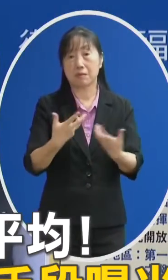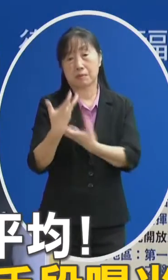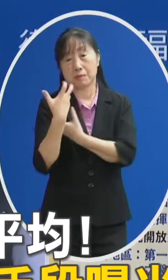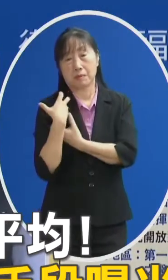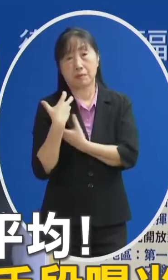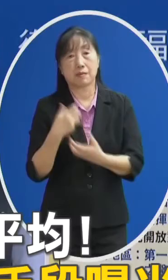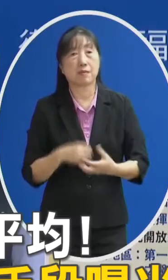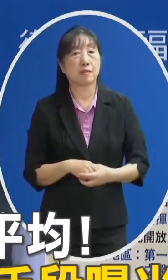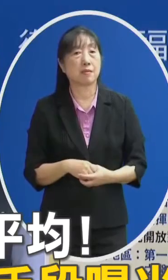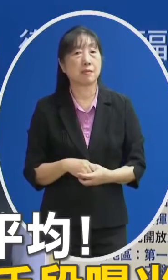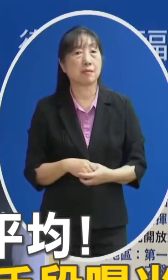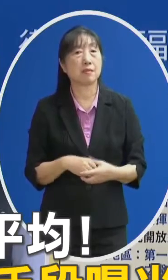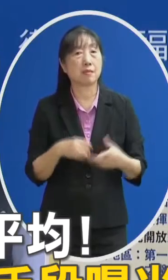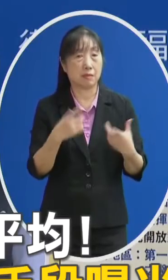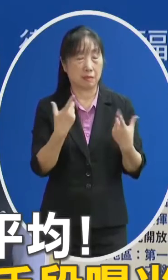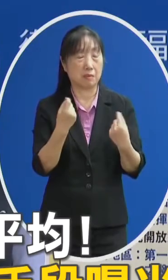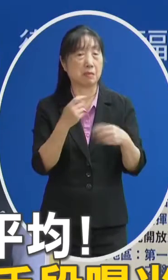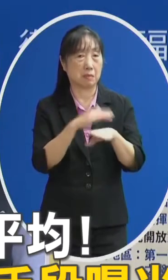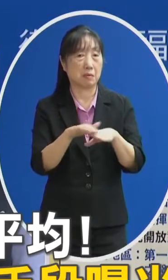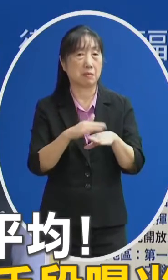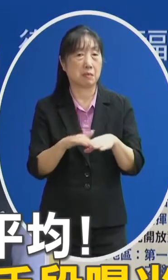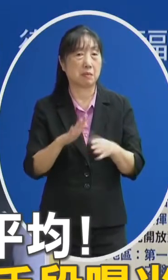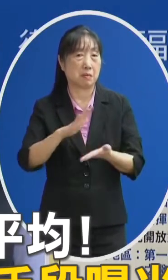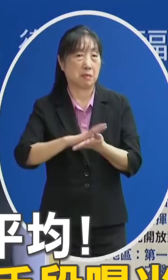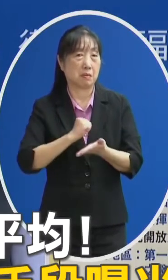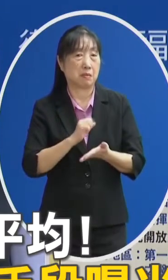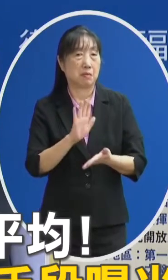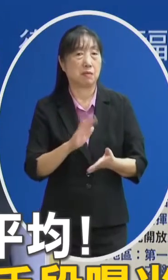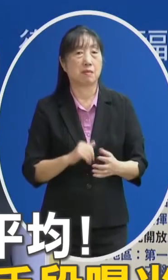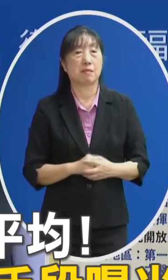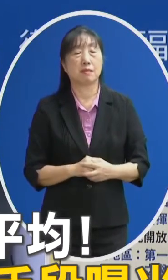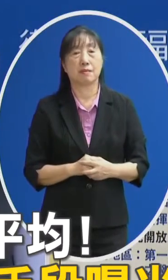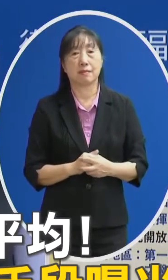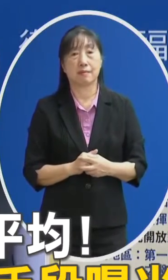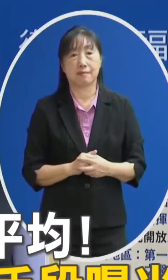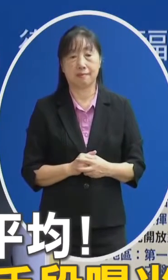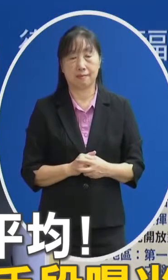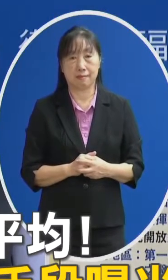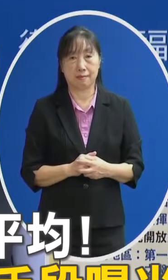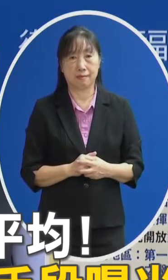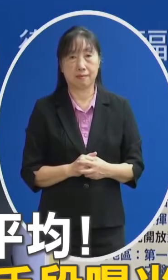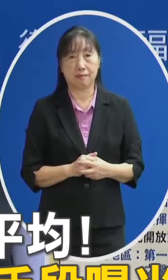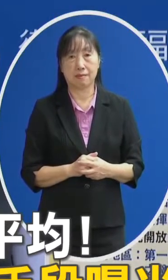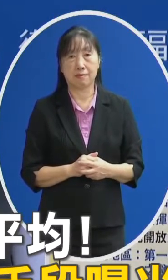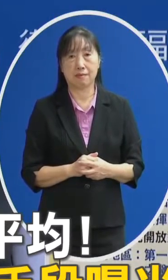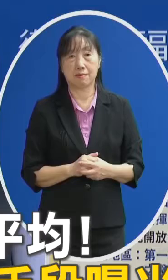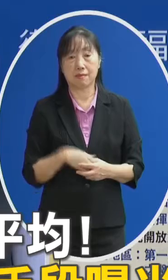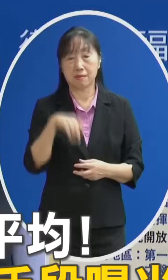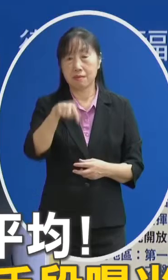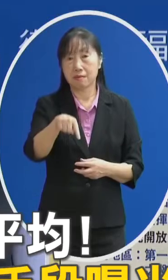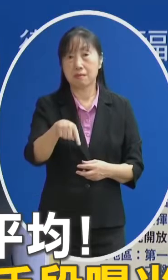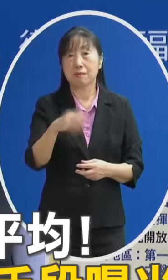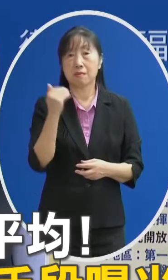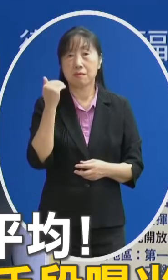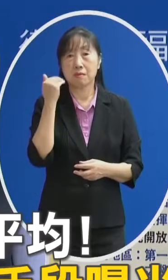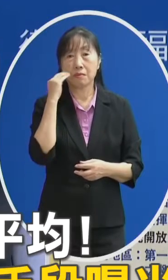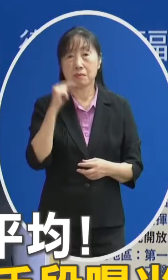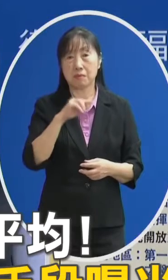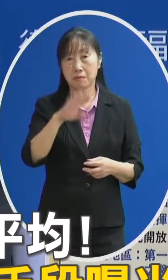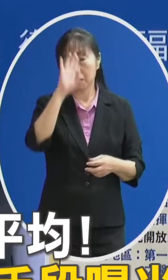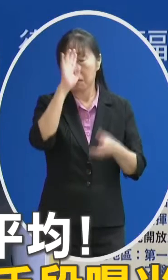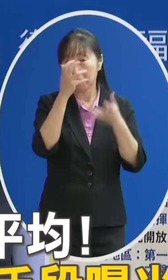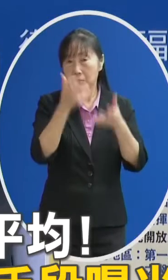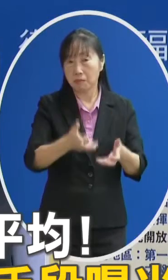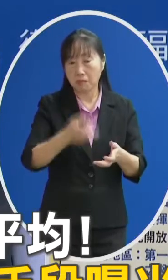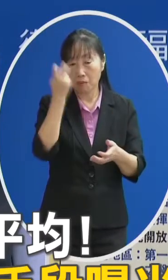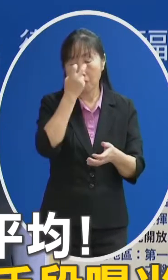的也造成相当大的压力哈。那所以这一个部分如果说我们在重症照护